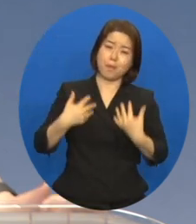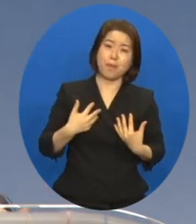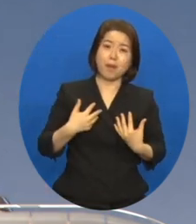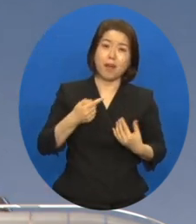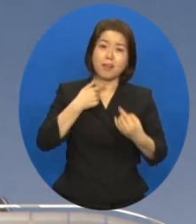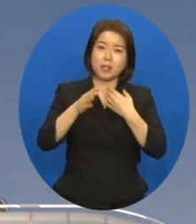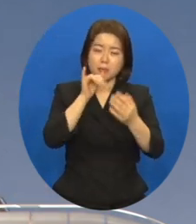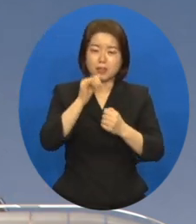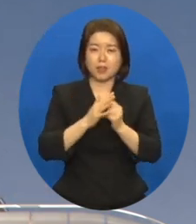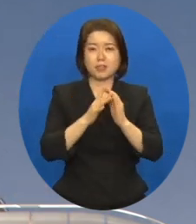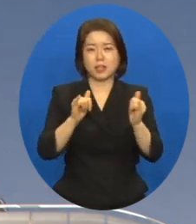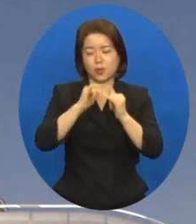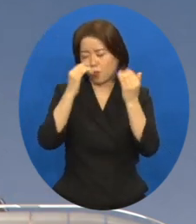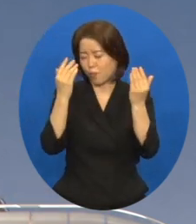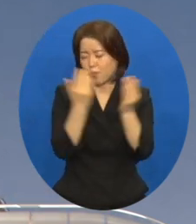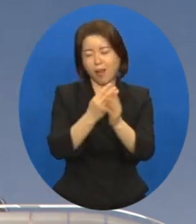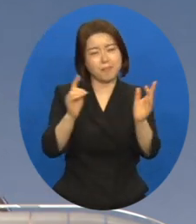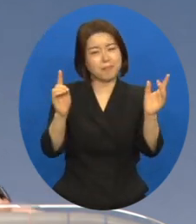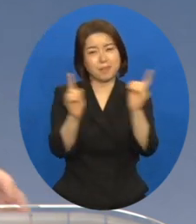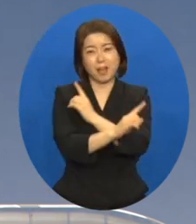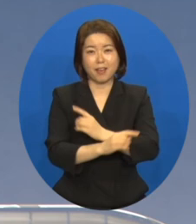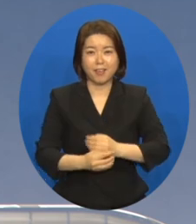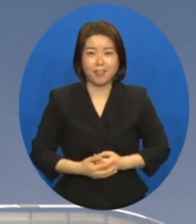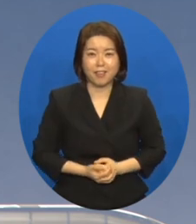완전히 뒤집어졌어요.